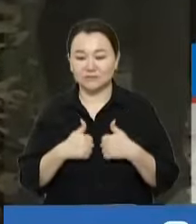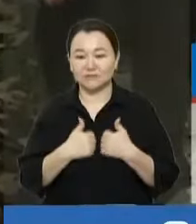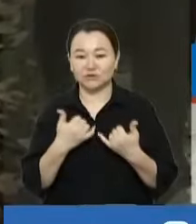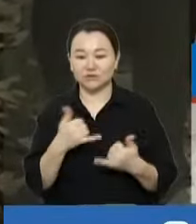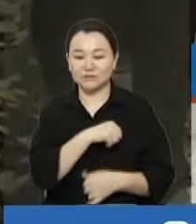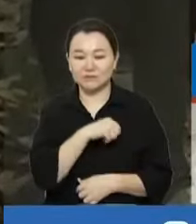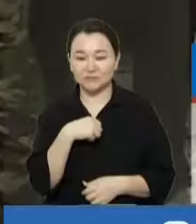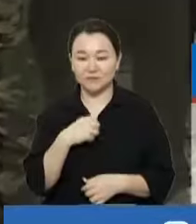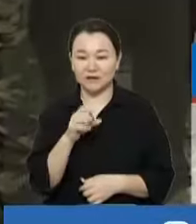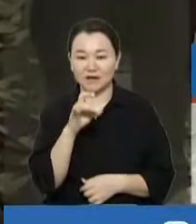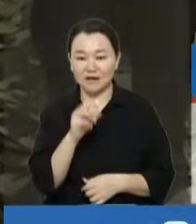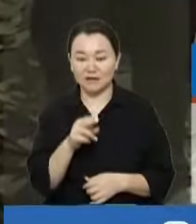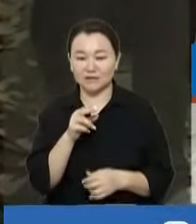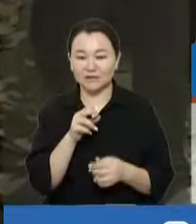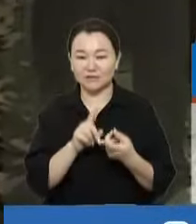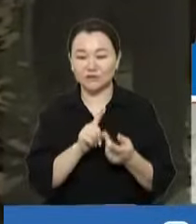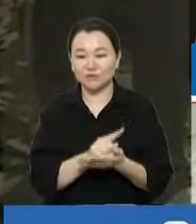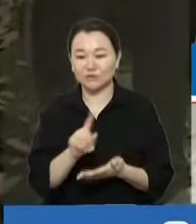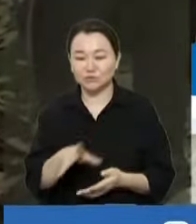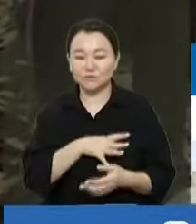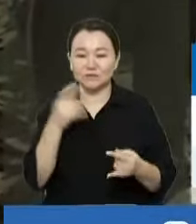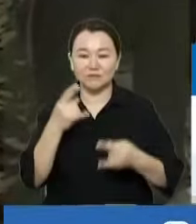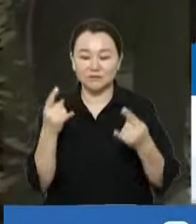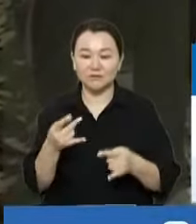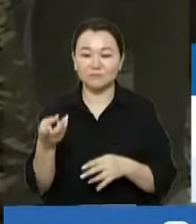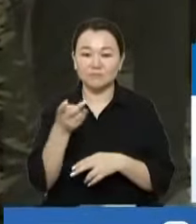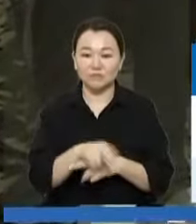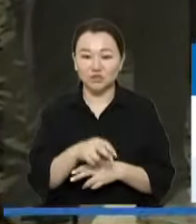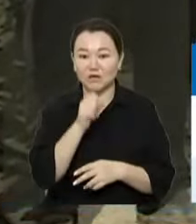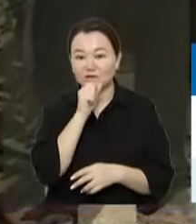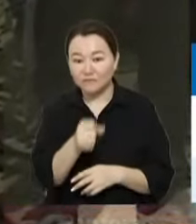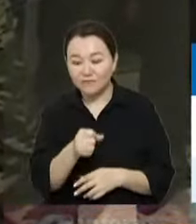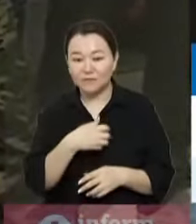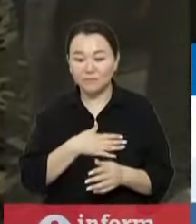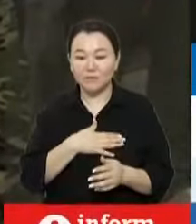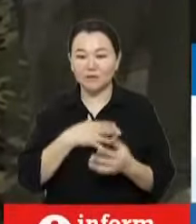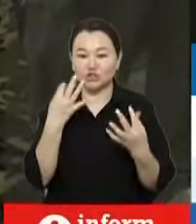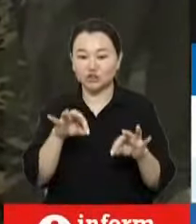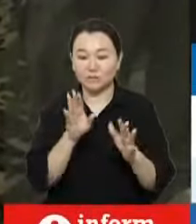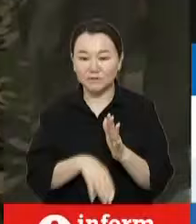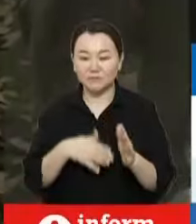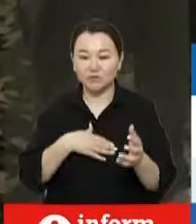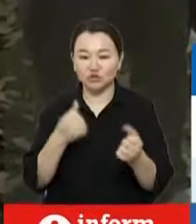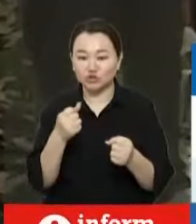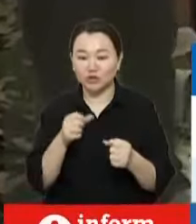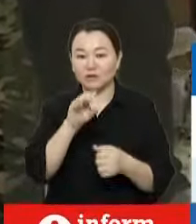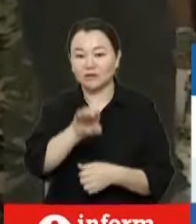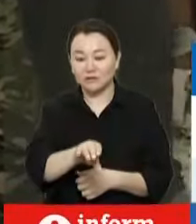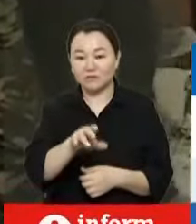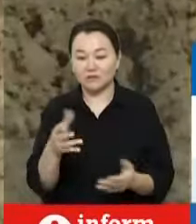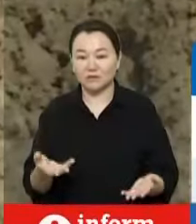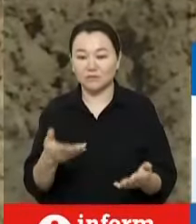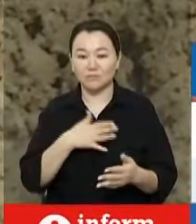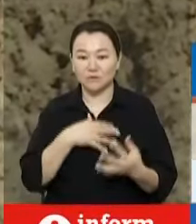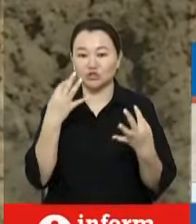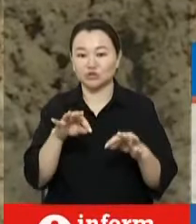Бұл арық вообще түспейтін еді. Телевидение сіздер келет деп келген үшін, вот біздің рұқсатымсыз машинам тұр әне ана жерде.